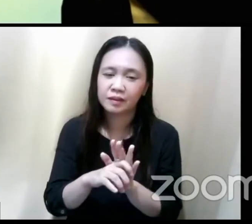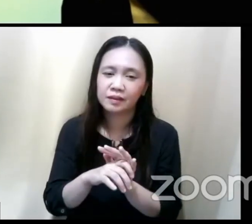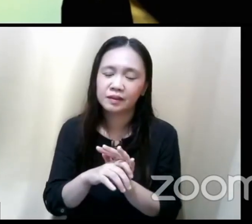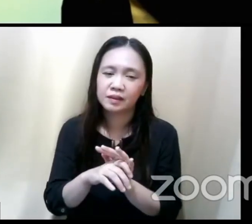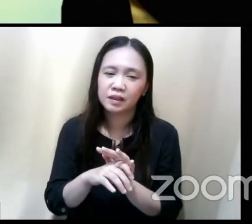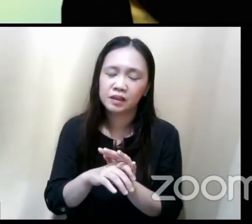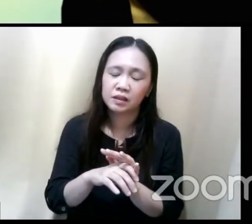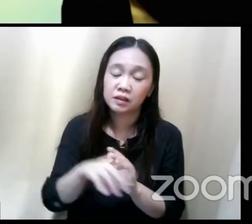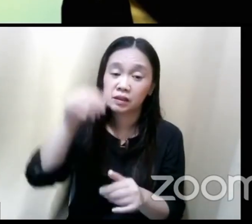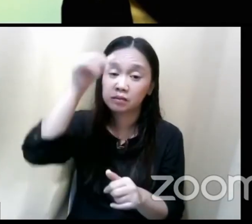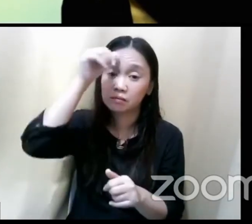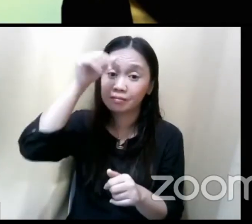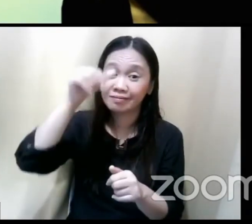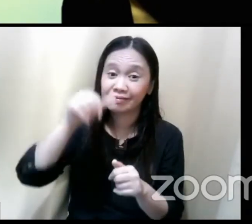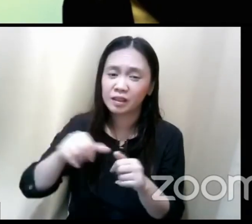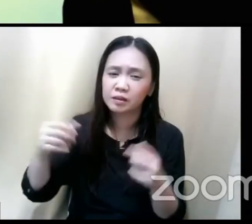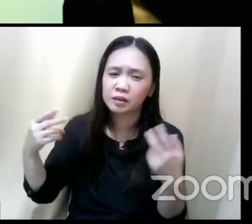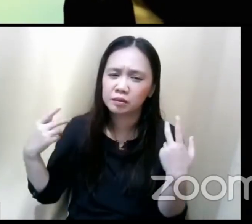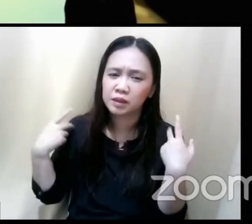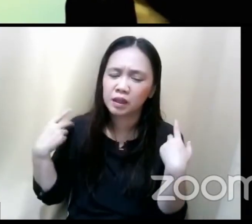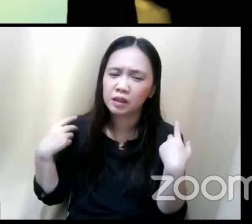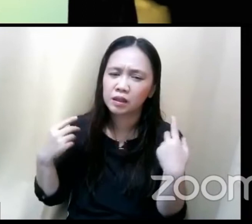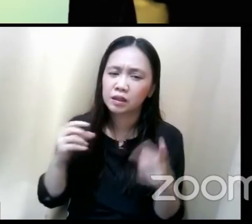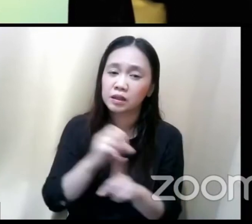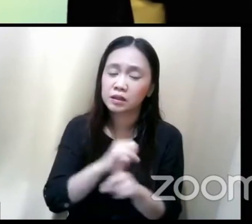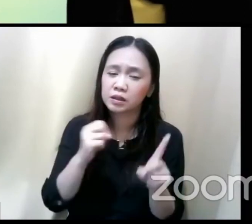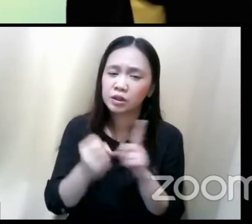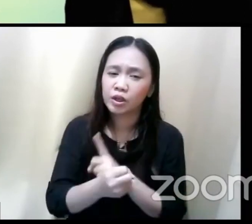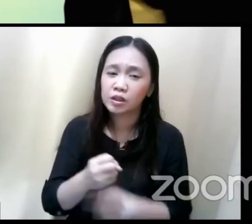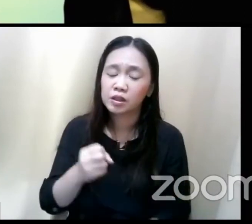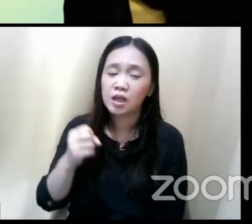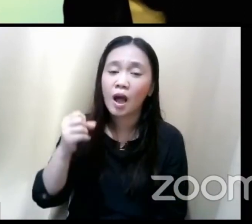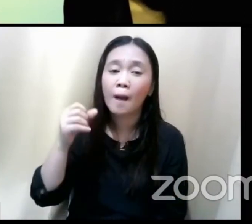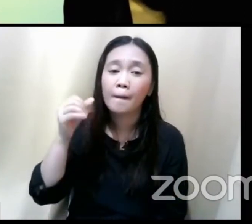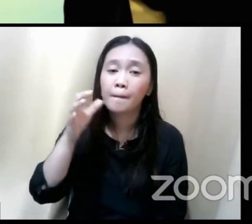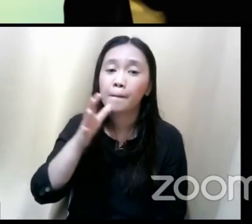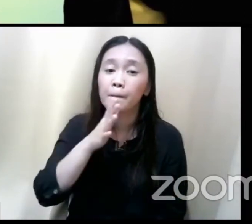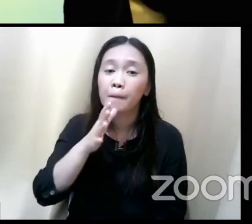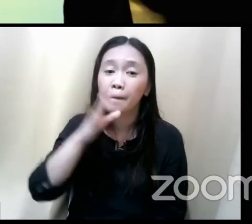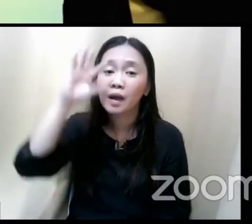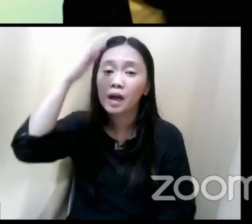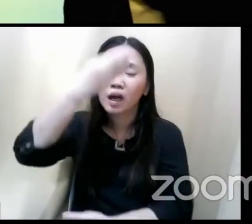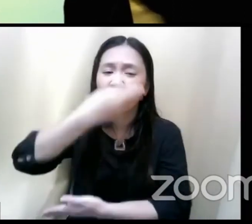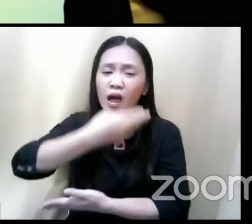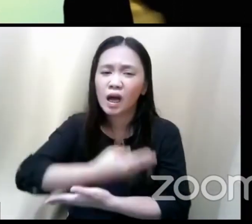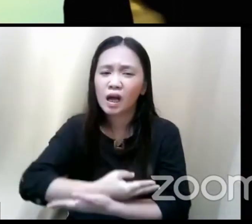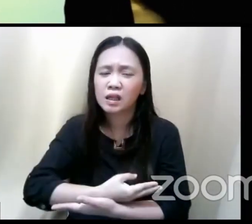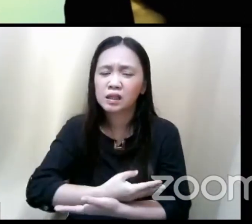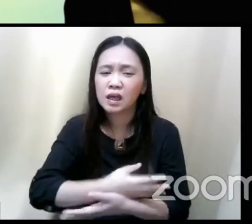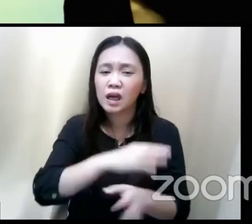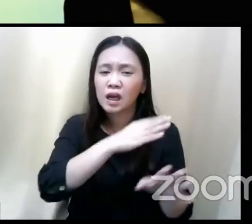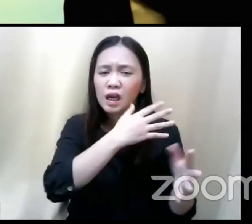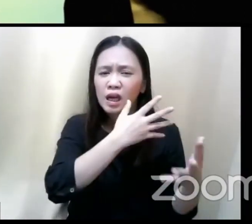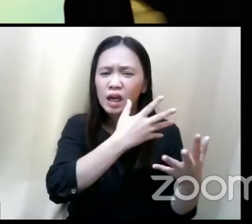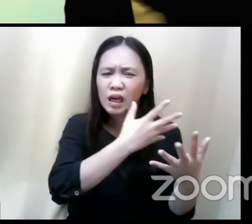Kung naalala niyo isang sitwasyon na mag-ina na natrap sa apartment nila sa Manila. Oh. Okay,